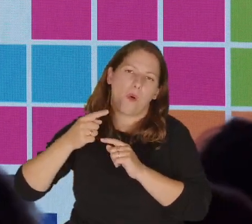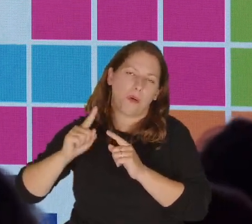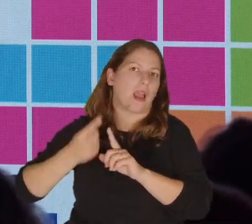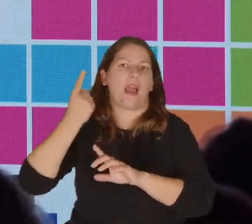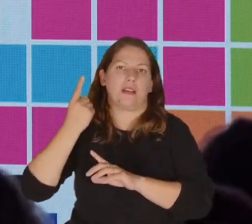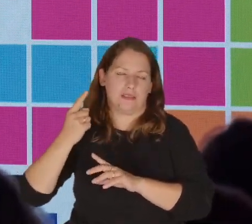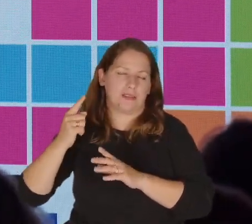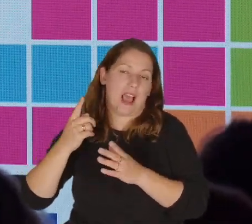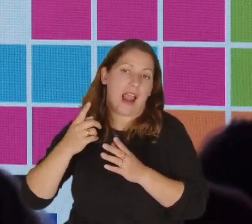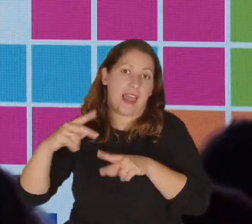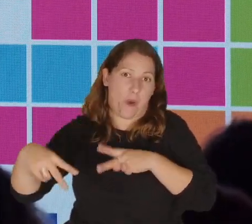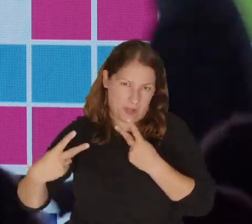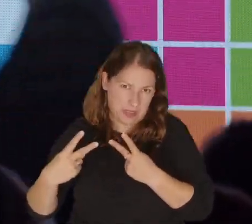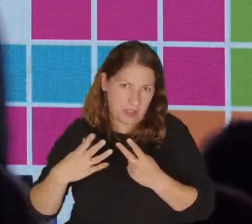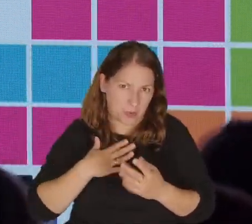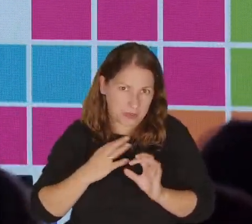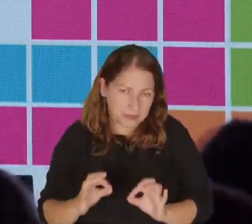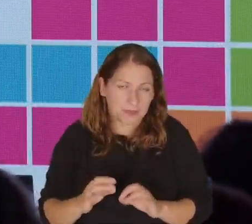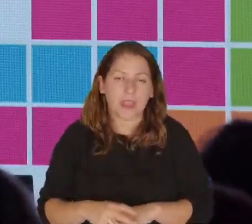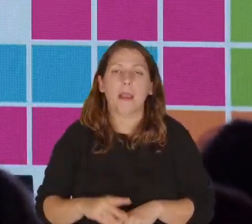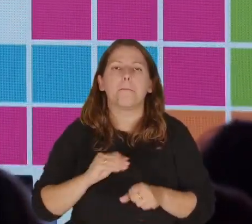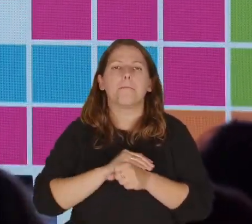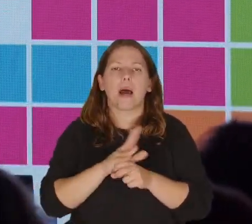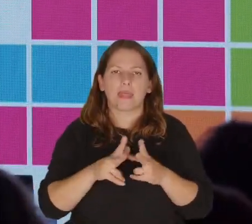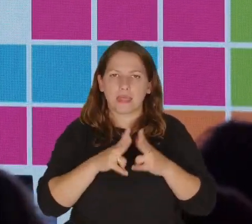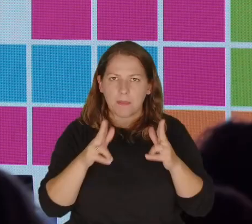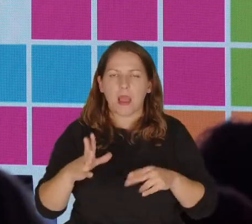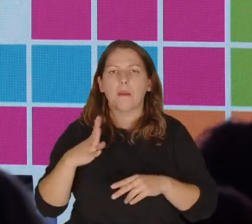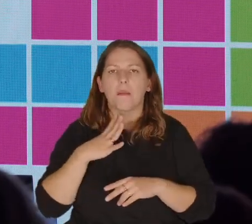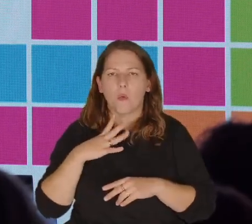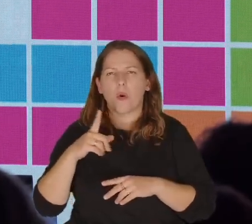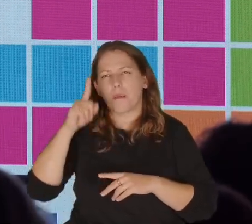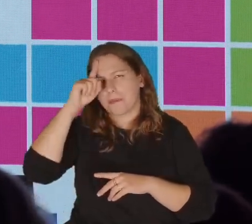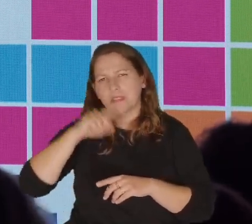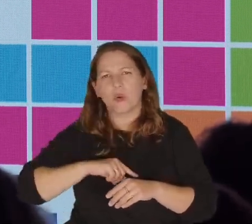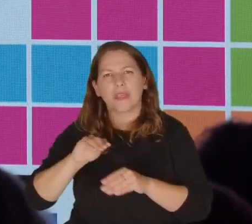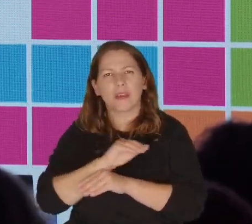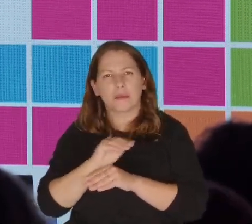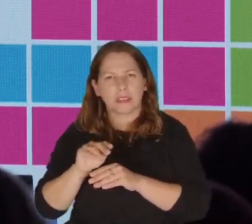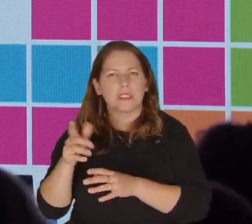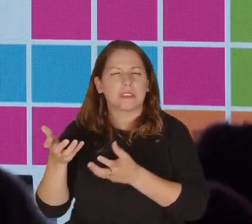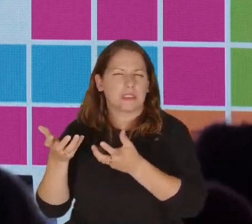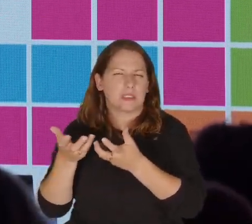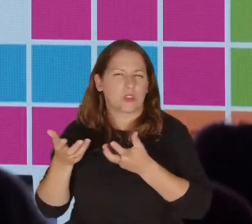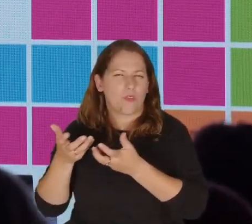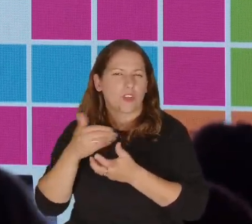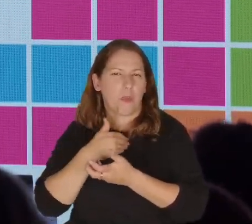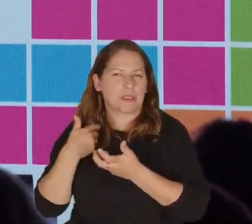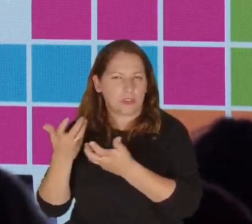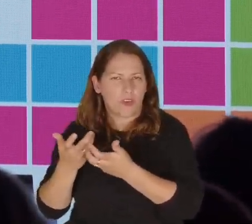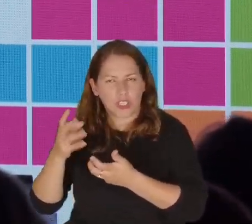nie, no w czasie pandemii było takie stanowisko sekcji psychoterapii Polskiego Towarzystwa Psychiatrycznego,